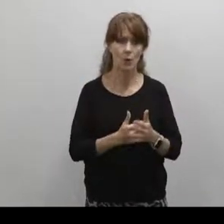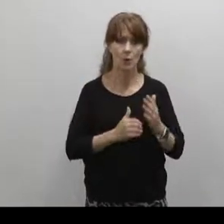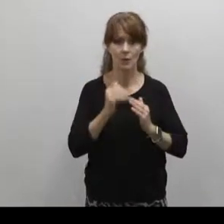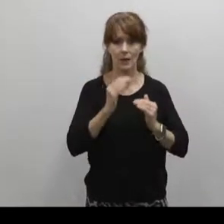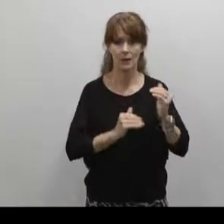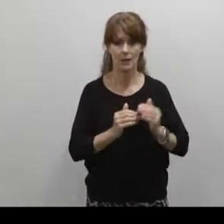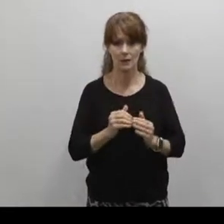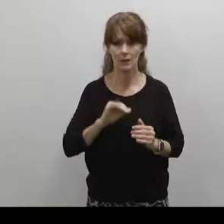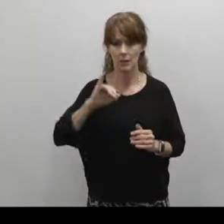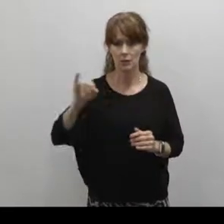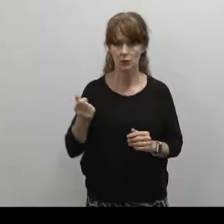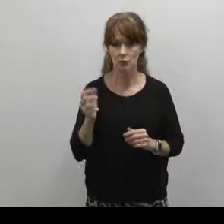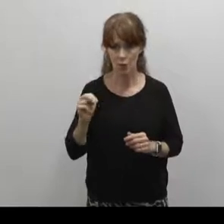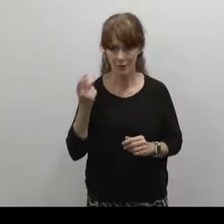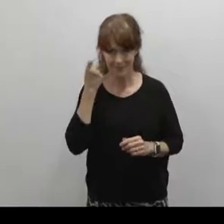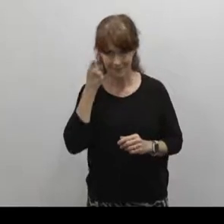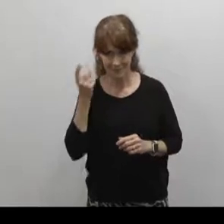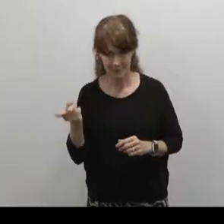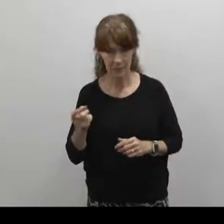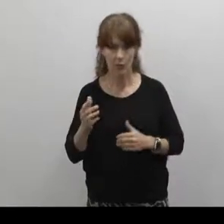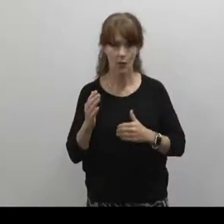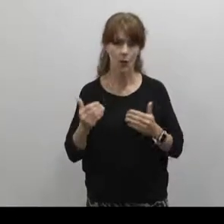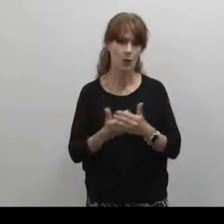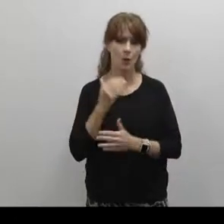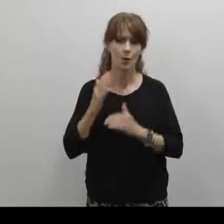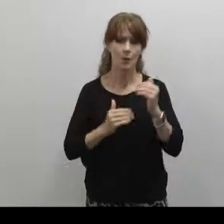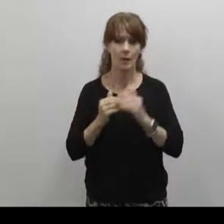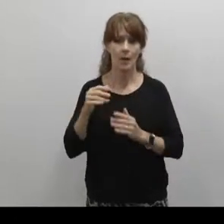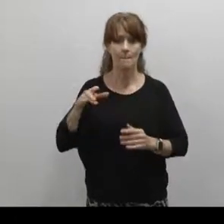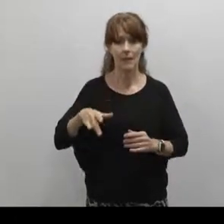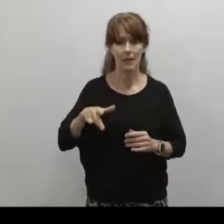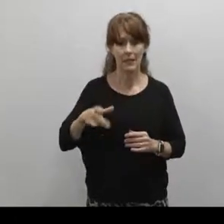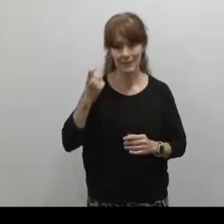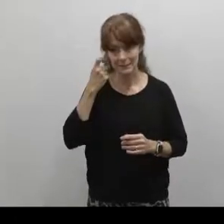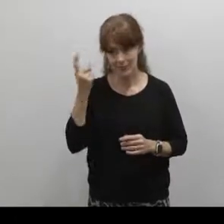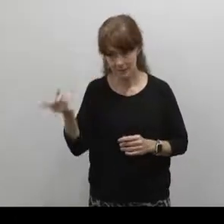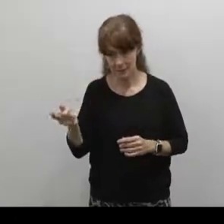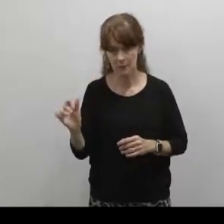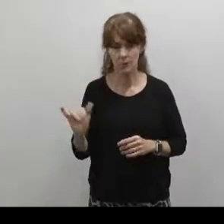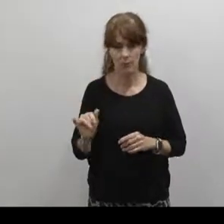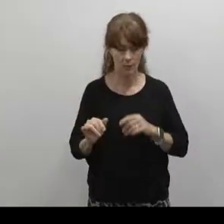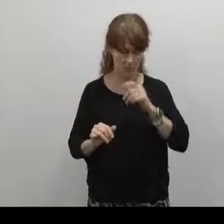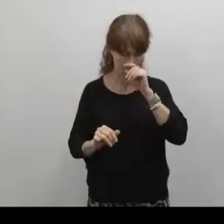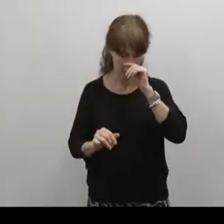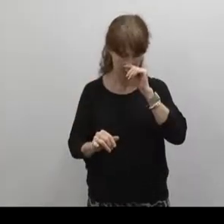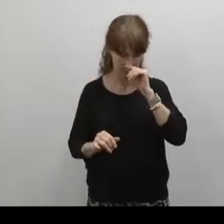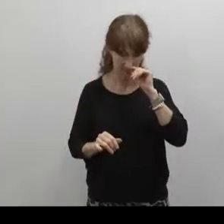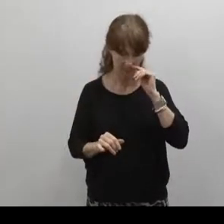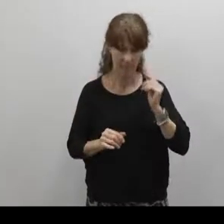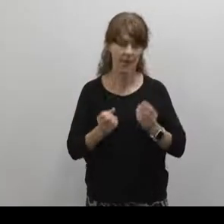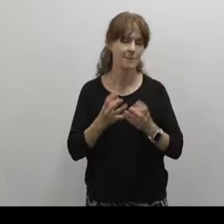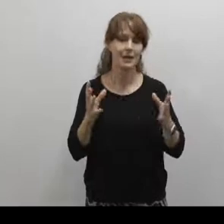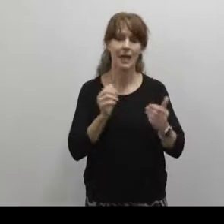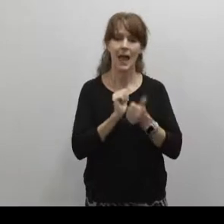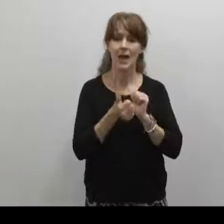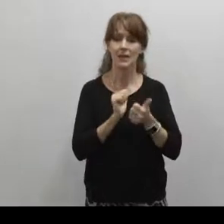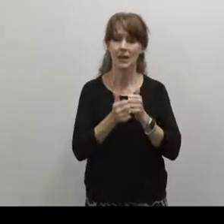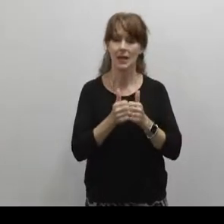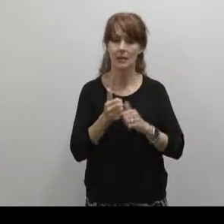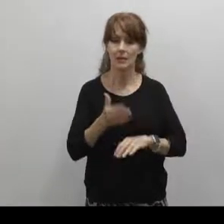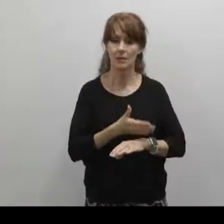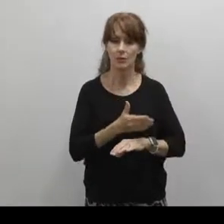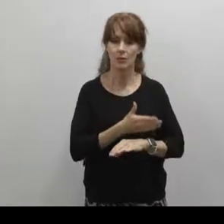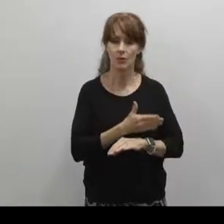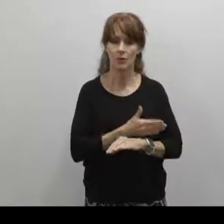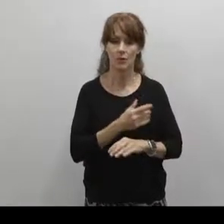miền bàn dương bàn sang song kia thay đôi chỉ dương bàn lượt là chân cứ miền sầm nắng để cầm